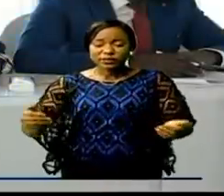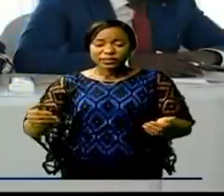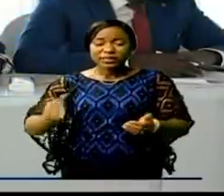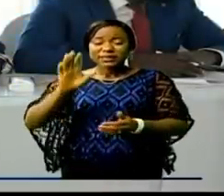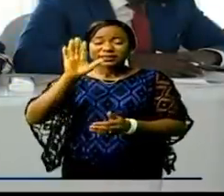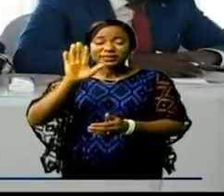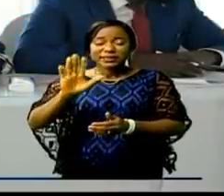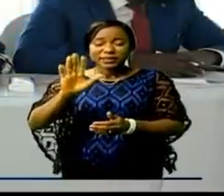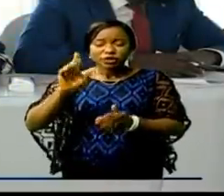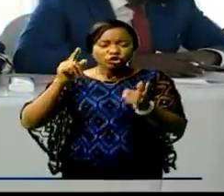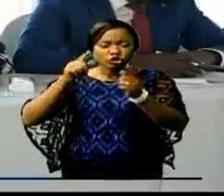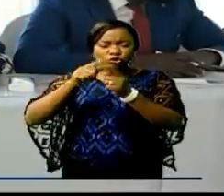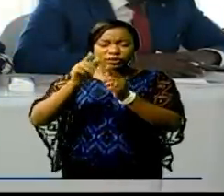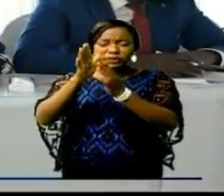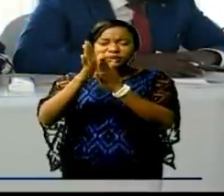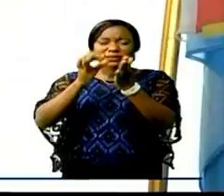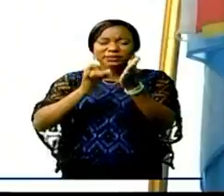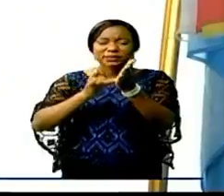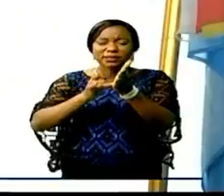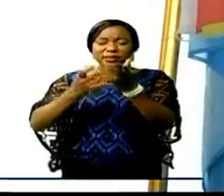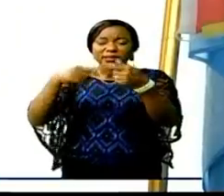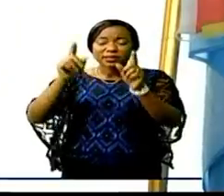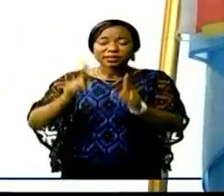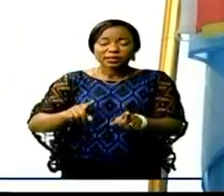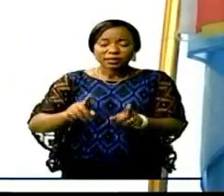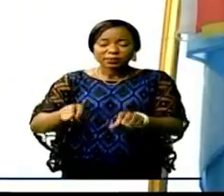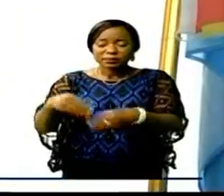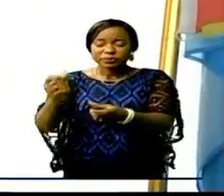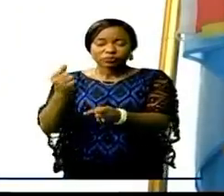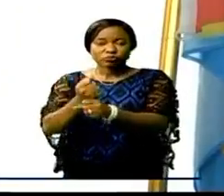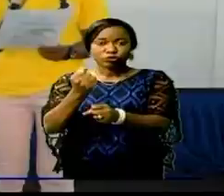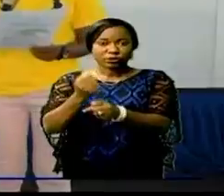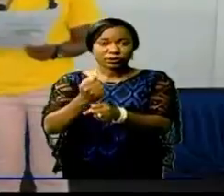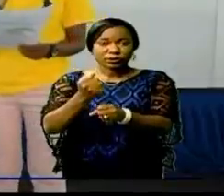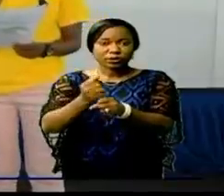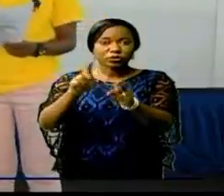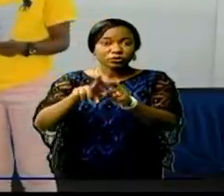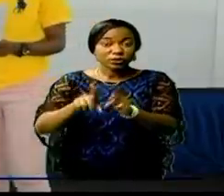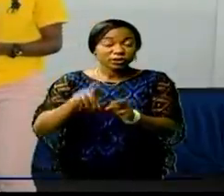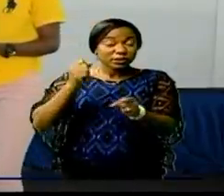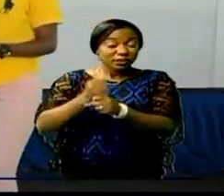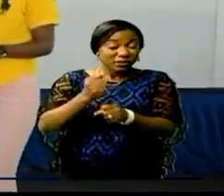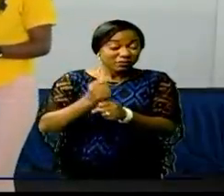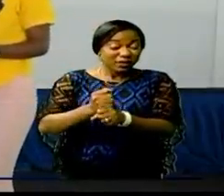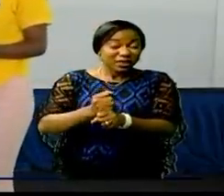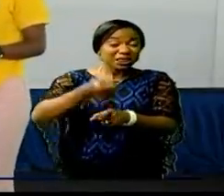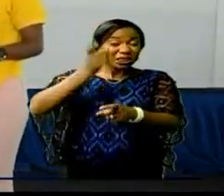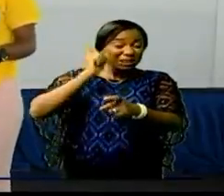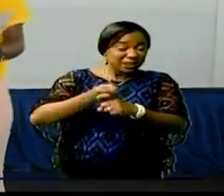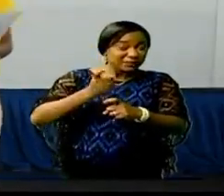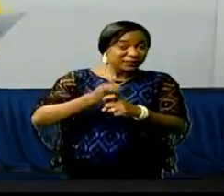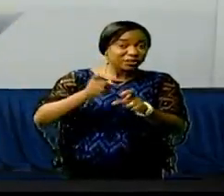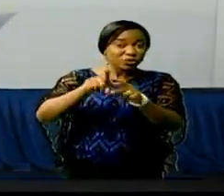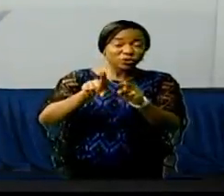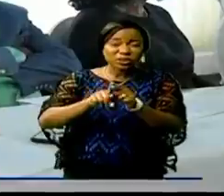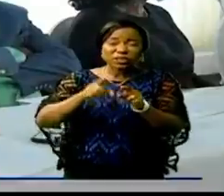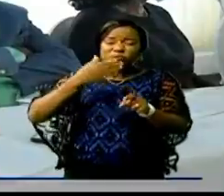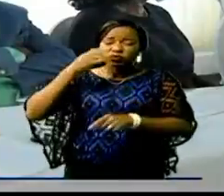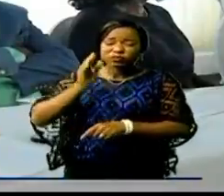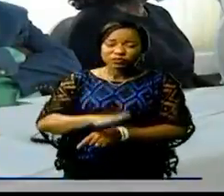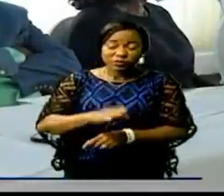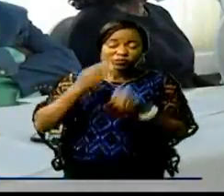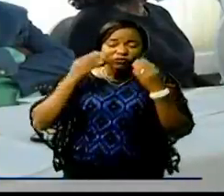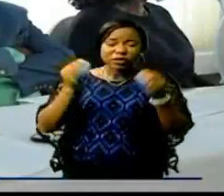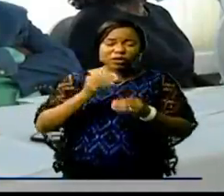ans sont engagés dans le travail des enfants et souvent réputés travail dangereux. Pour mettre fin à cette pratique, le pays a